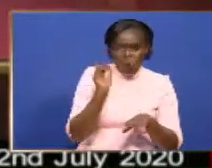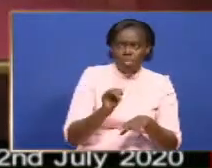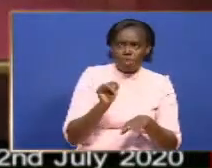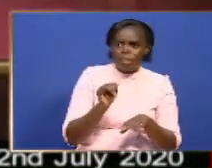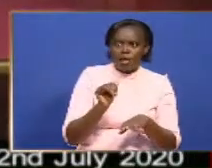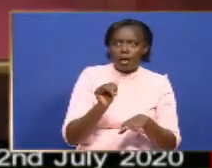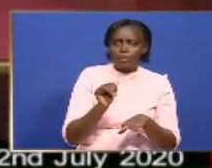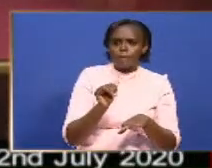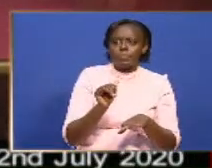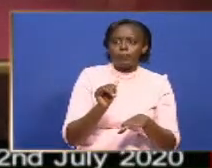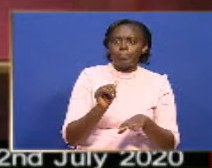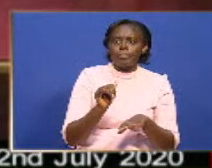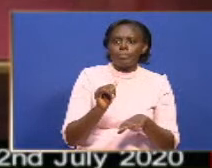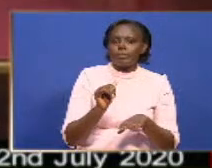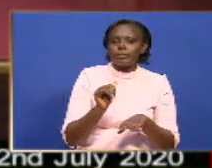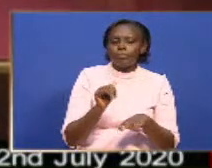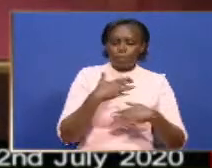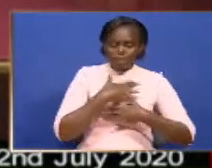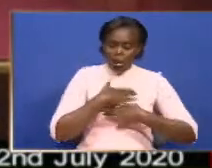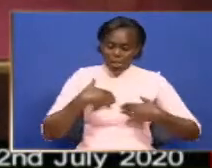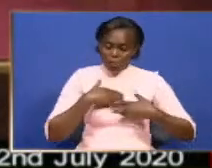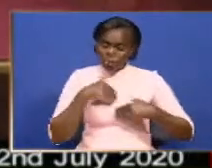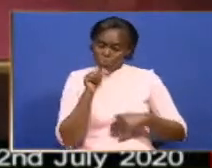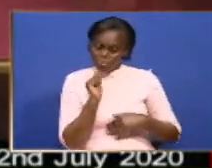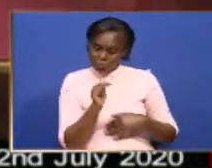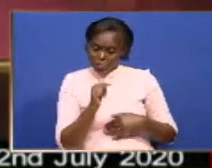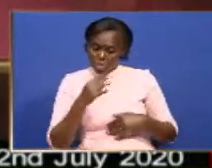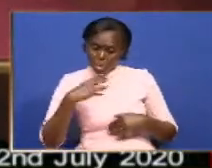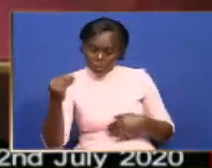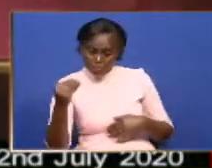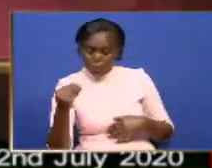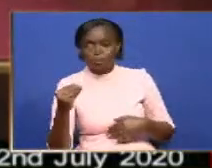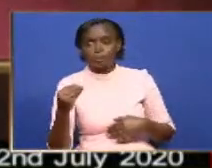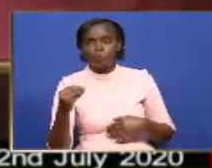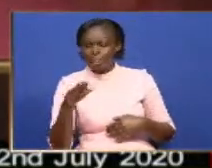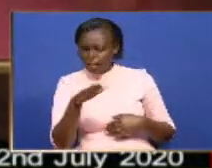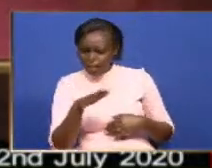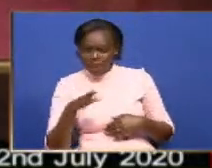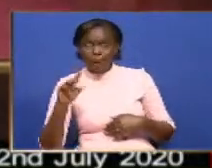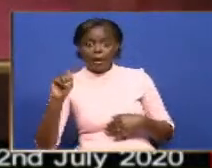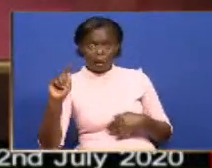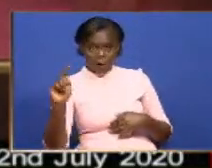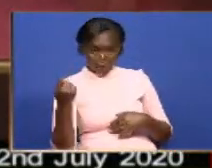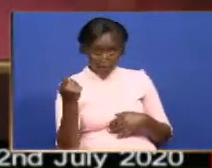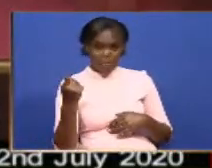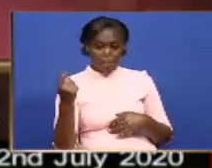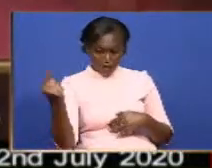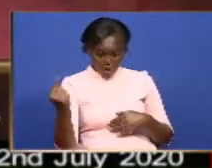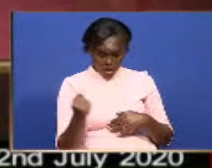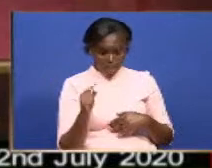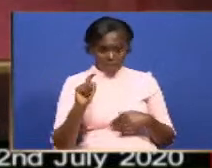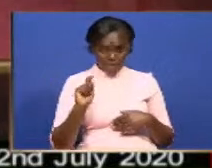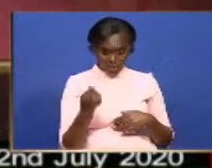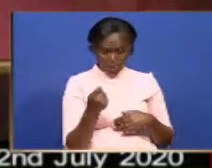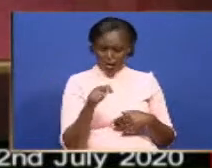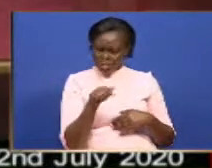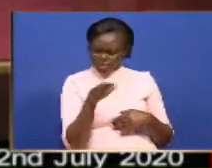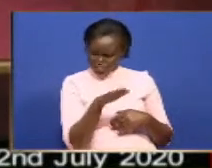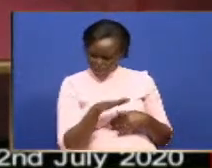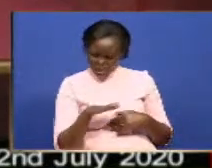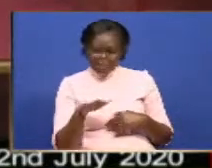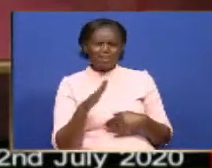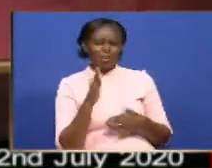kule ambako wakimbizi hawa wamekimbilia maeneo ya Kenya ni maeneo ambayo yana